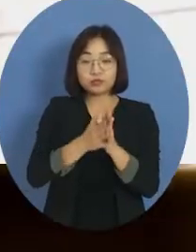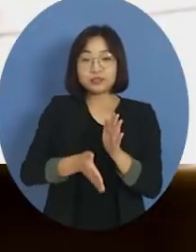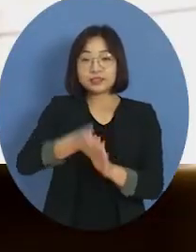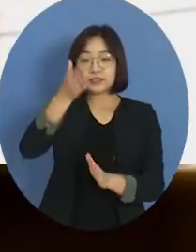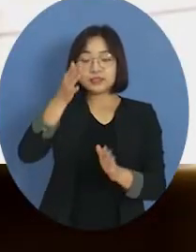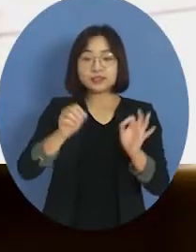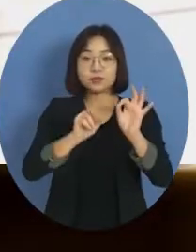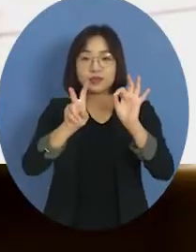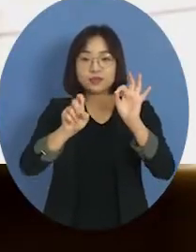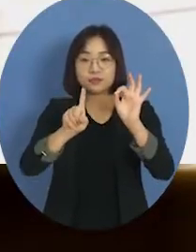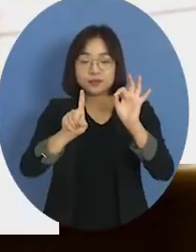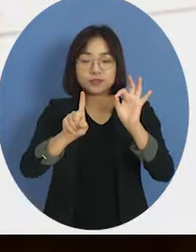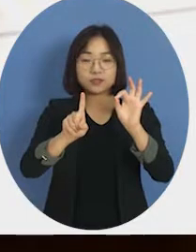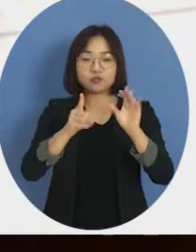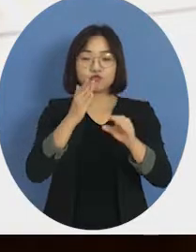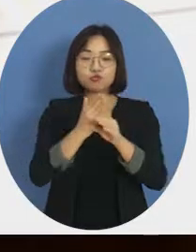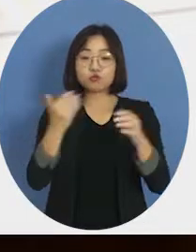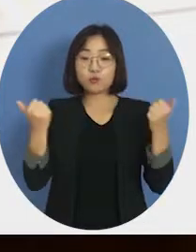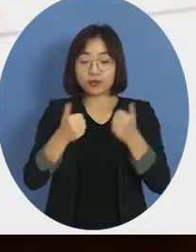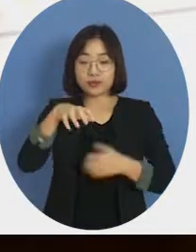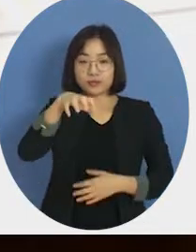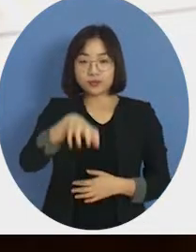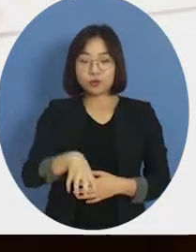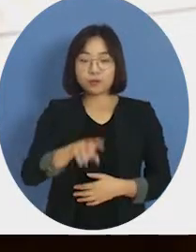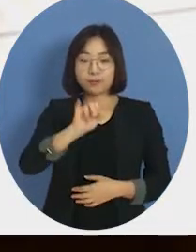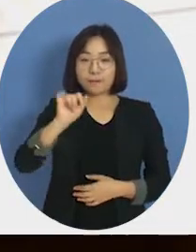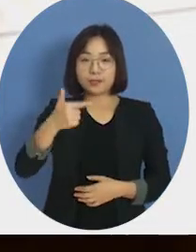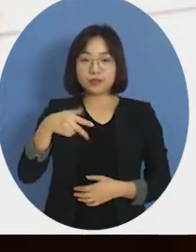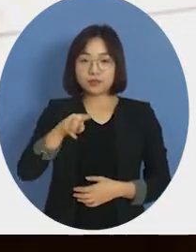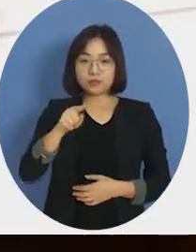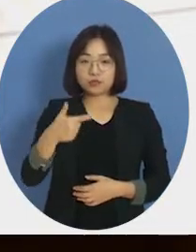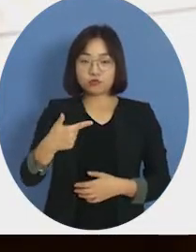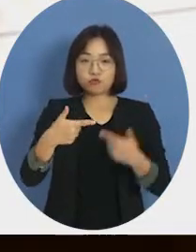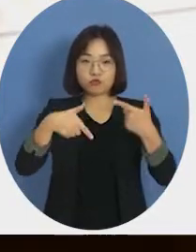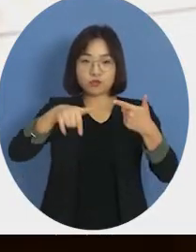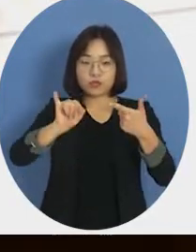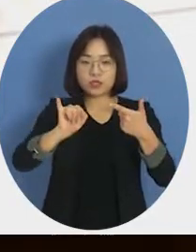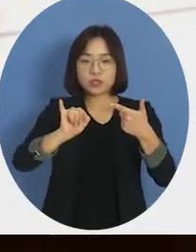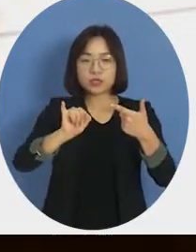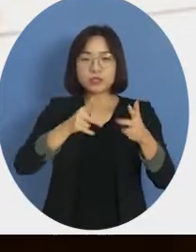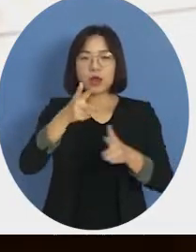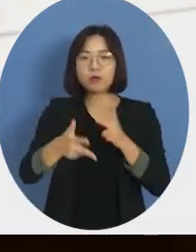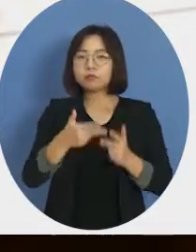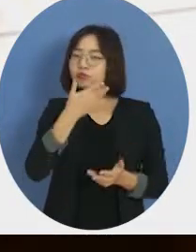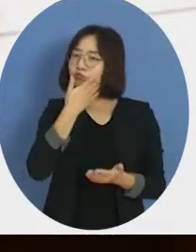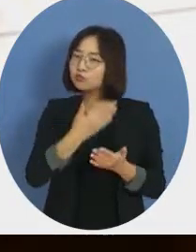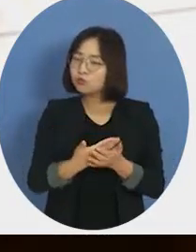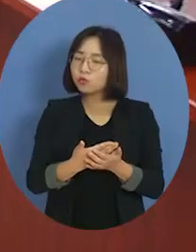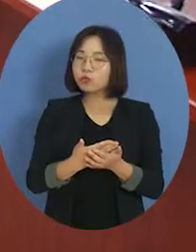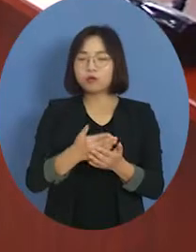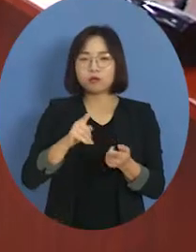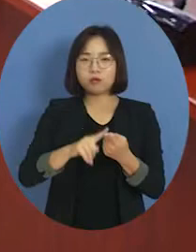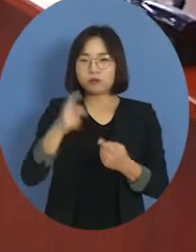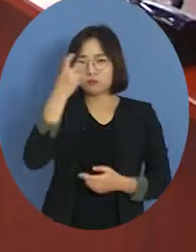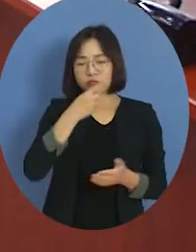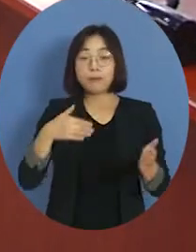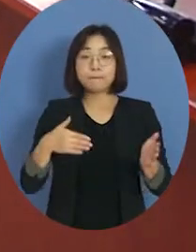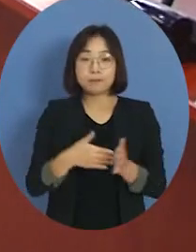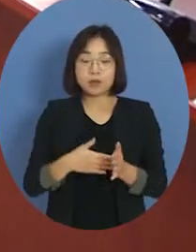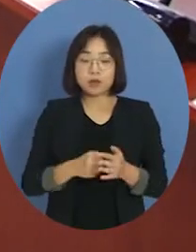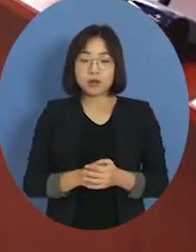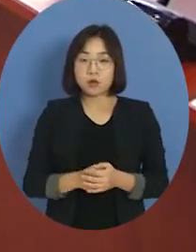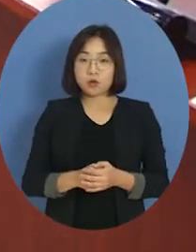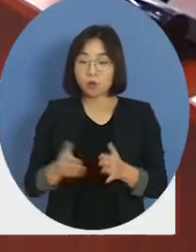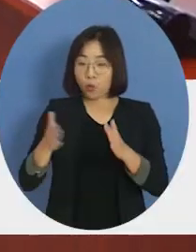공주시가 지난 20일 시청 중회의실에서 민선 6기 주요 업무 점검보고회를 개최했습니다. 이번